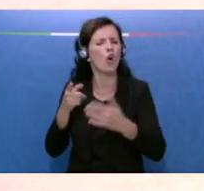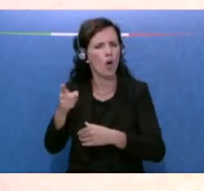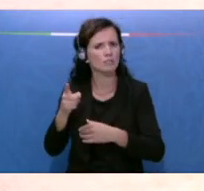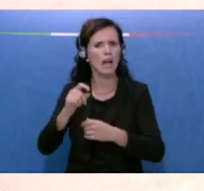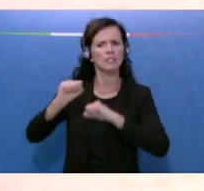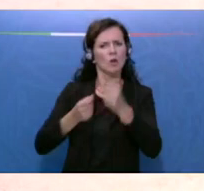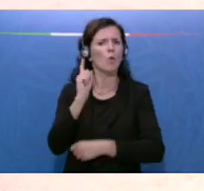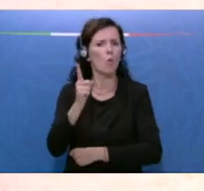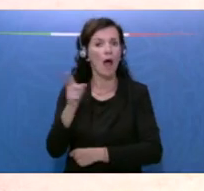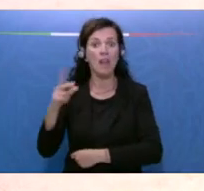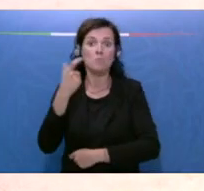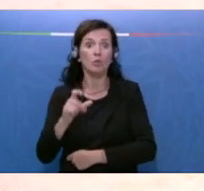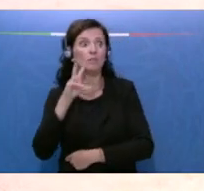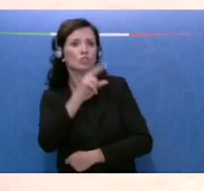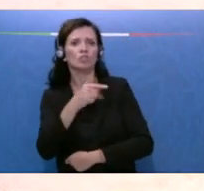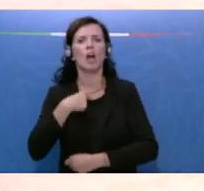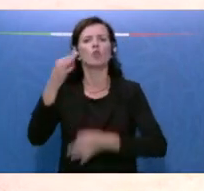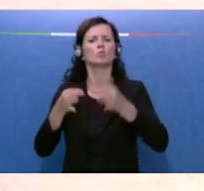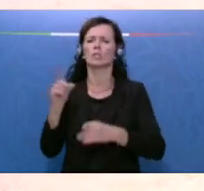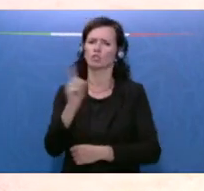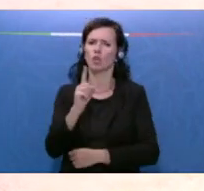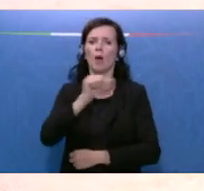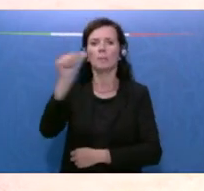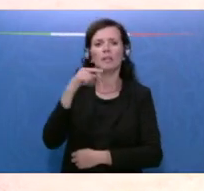legame da suino e